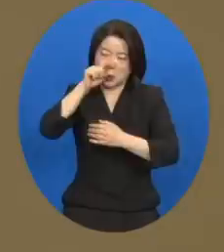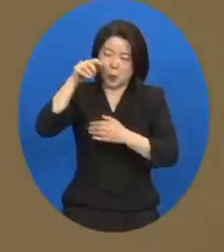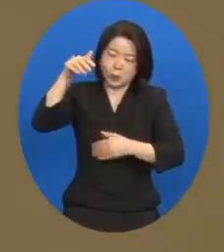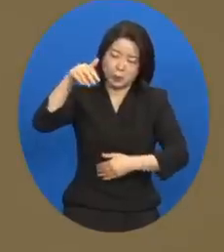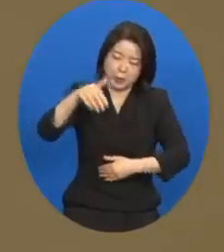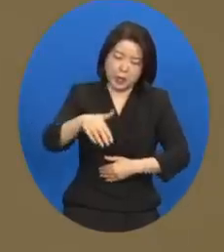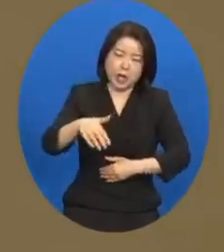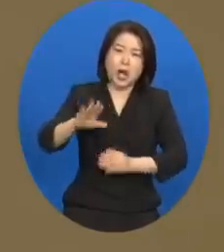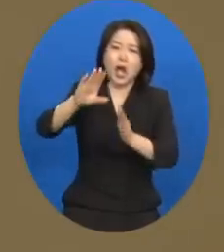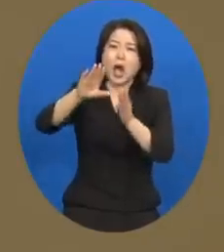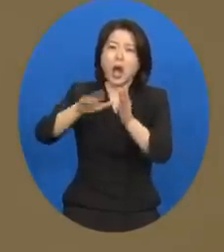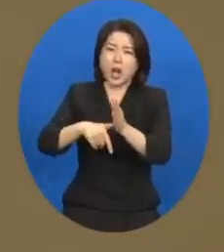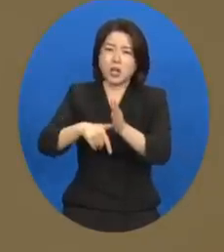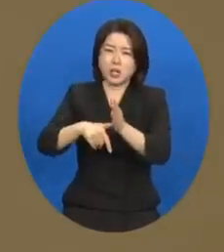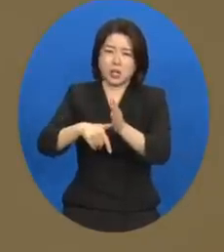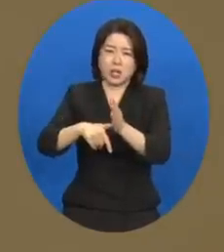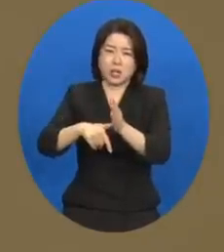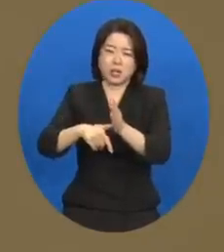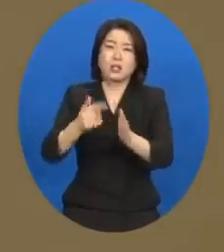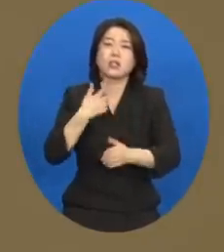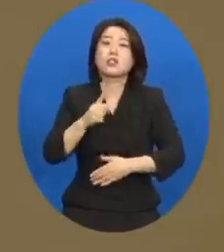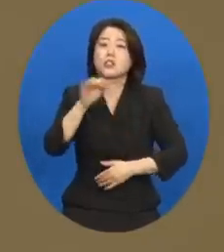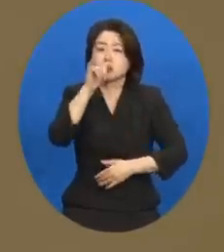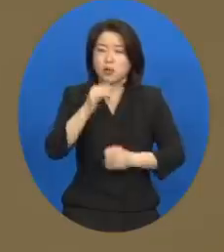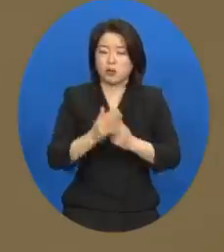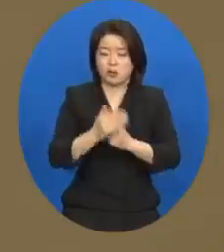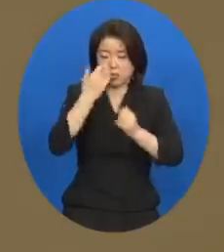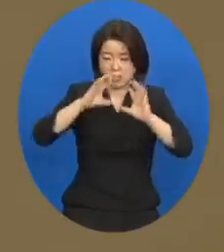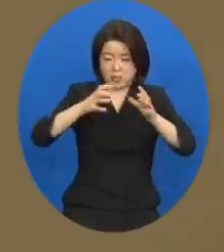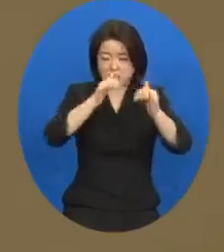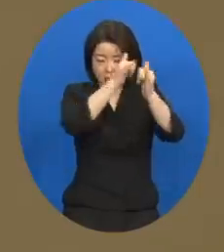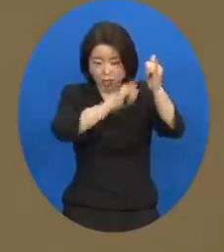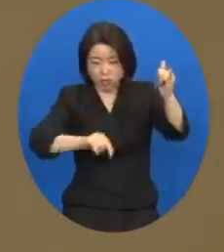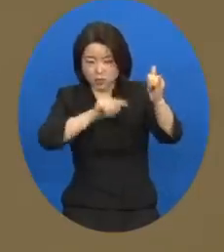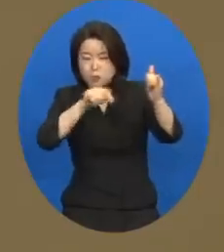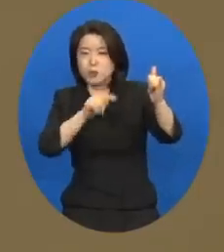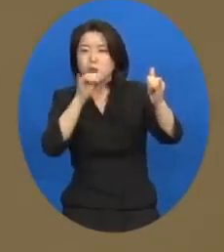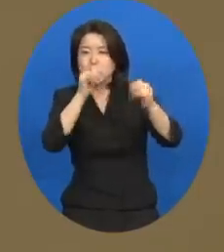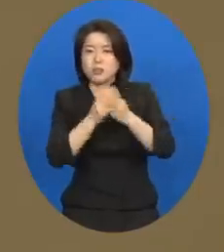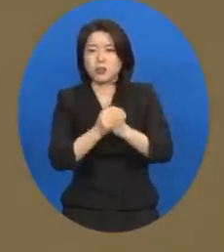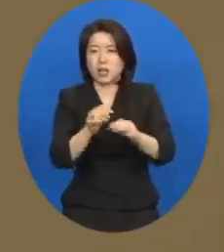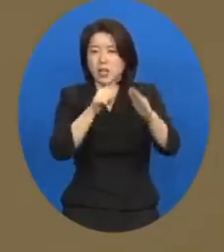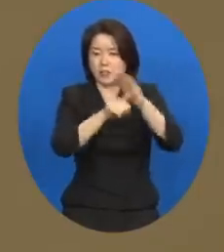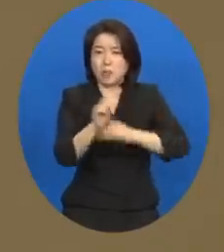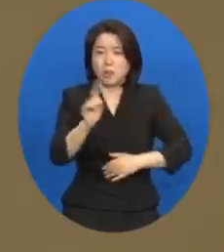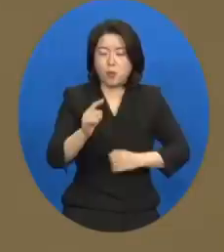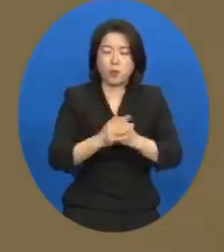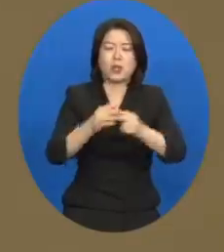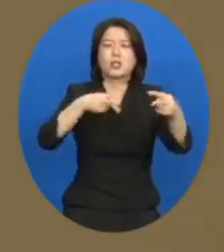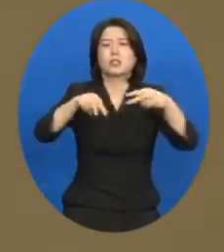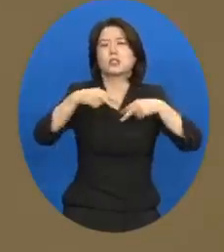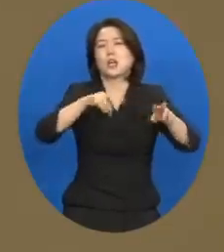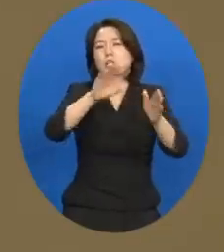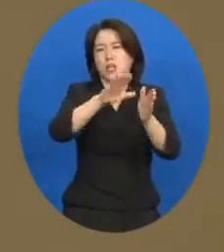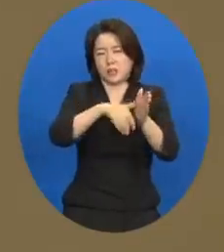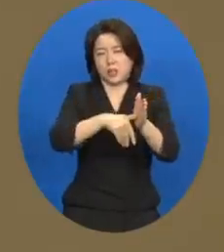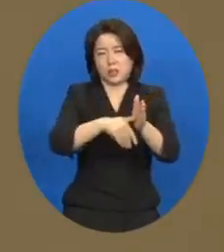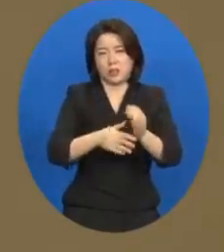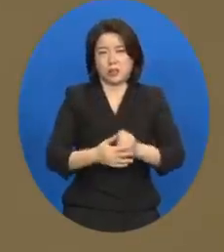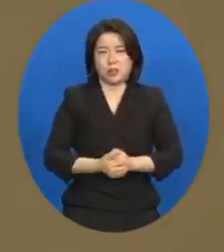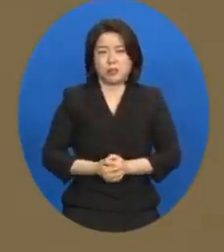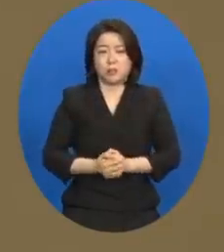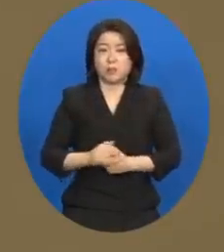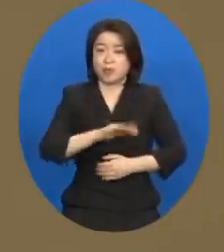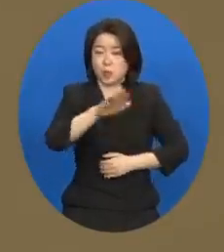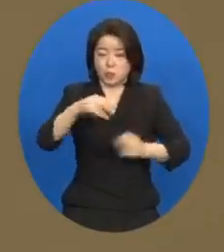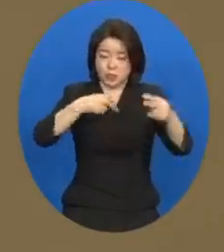보이는 무서운 시대가 이스라엘 역사에 있습니다. 대표적인 경우가 사사시대입니다.